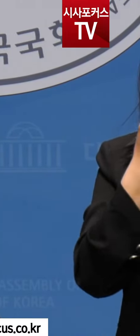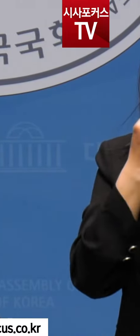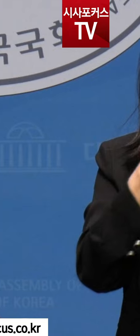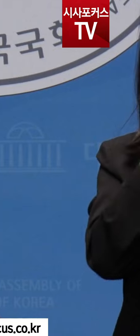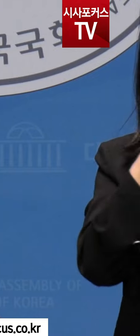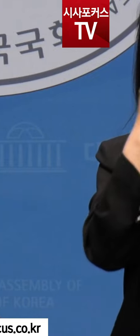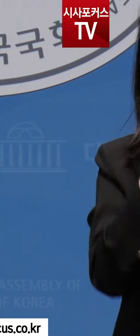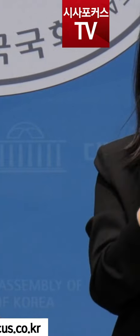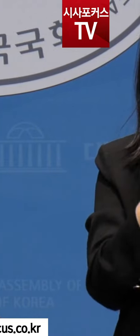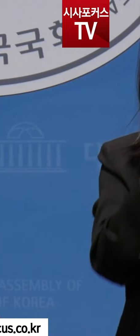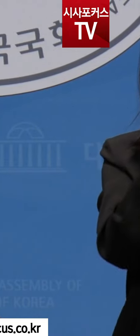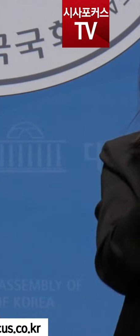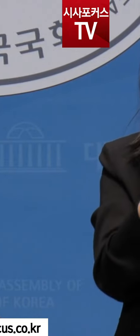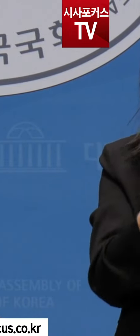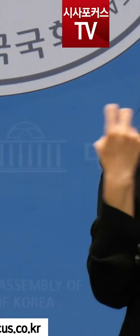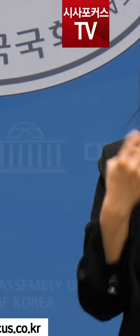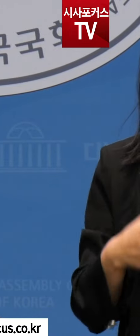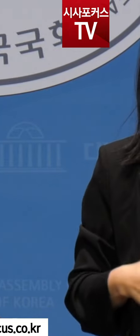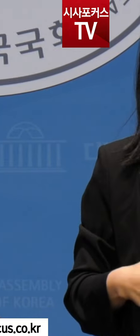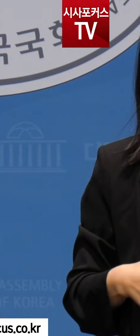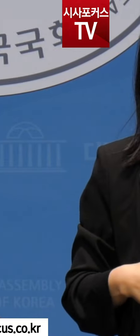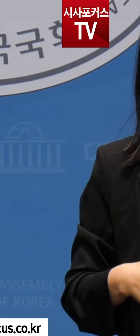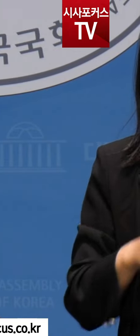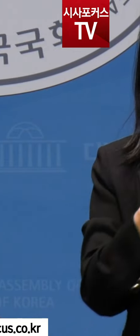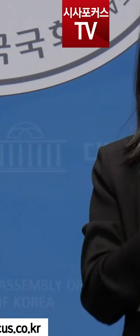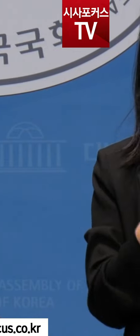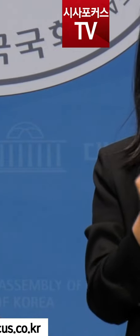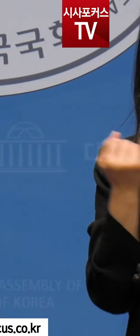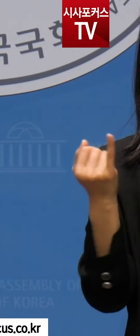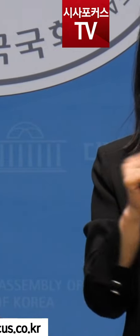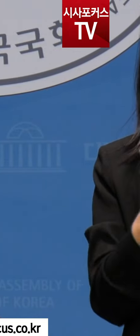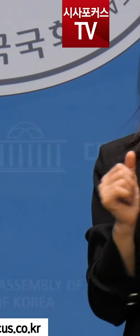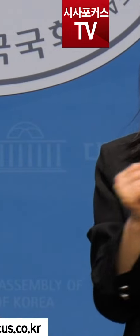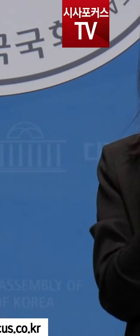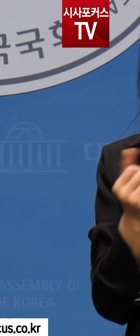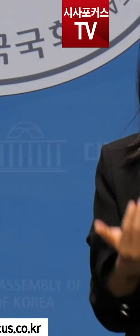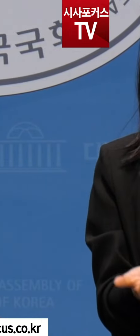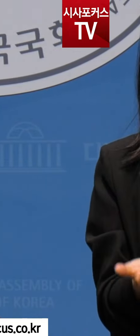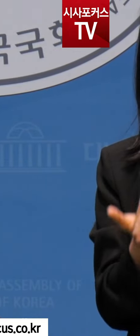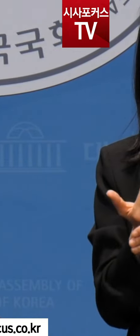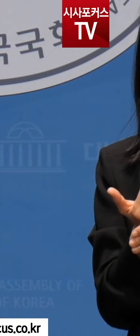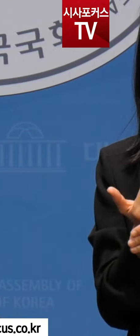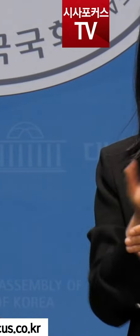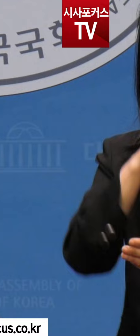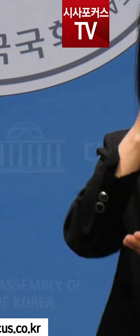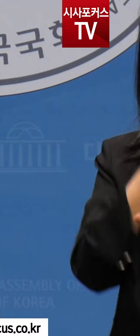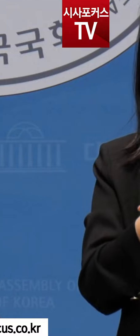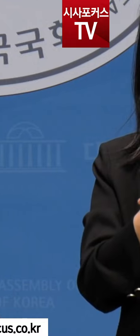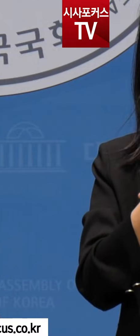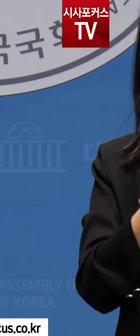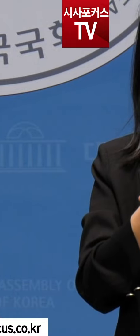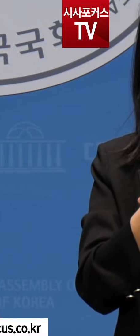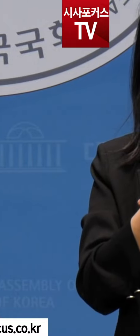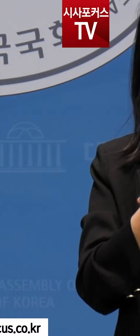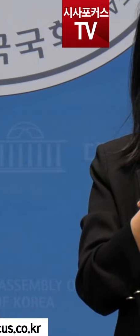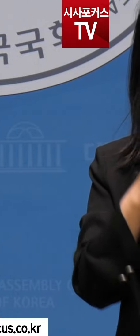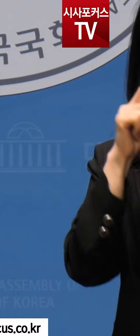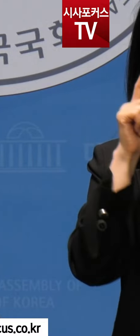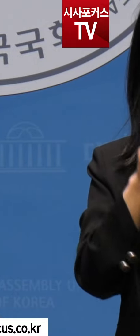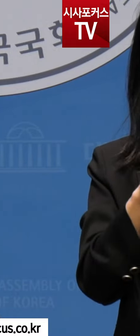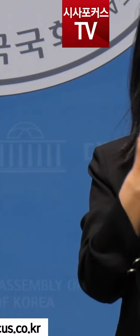직무유기는 탄핵감입니다. 이렇듯 김건희 여사가 주가 조작을 했다는 명백한 유죄 증거가 많은데